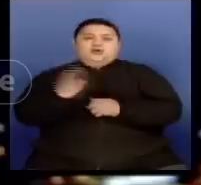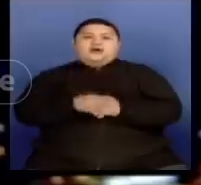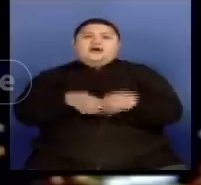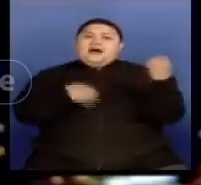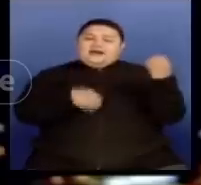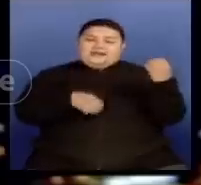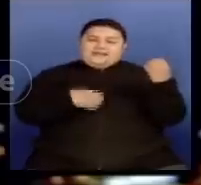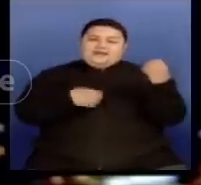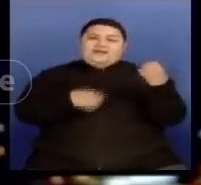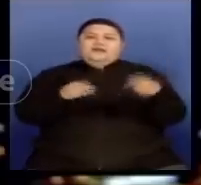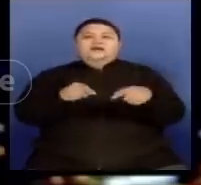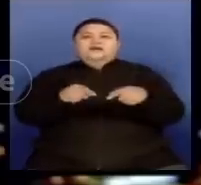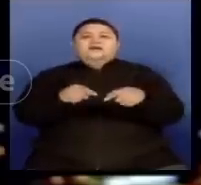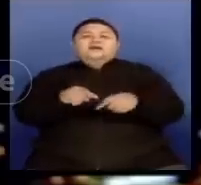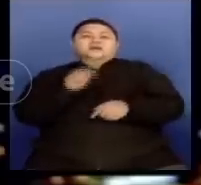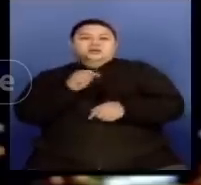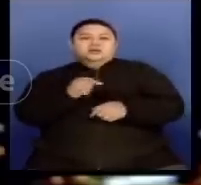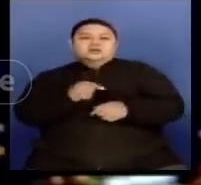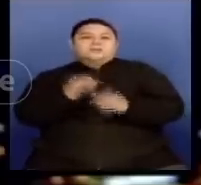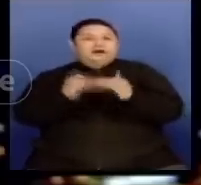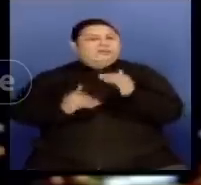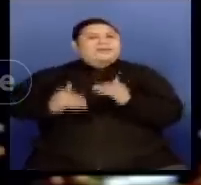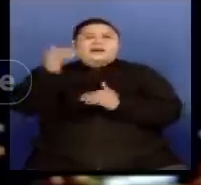kecepatannya dalam menyiapkan diri